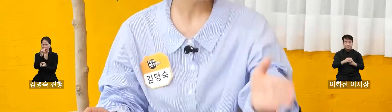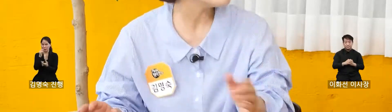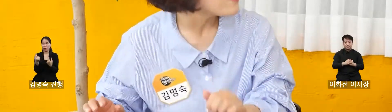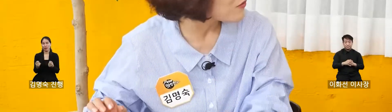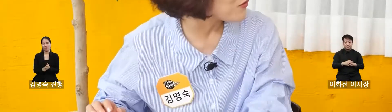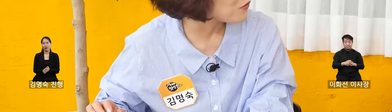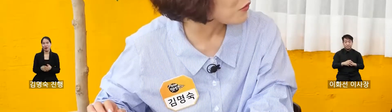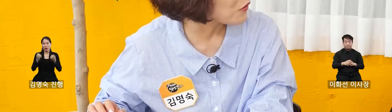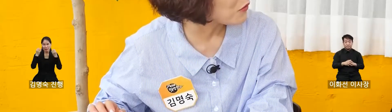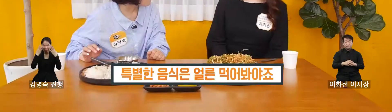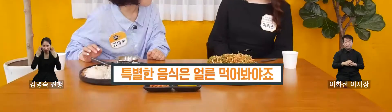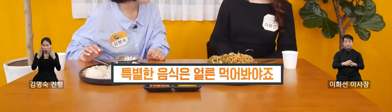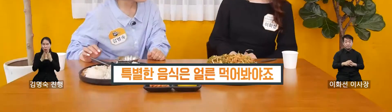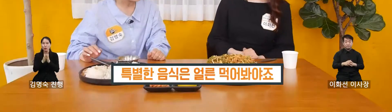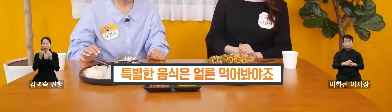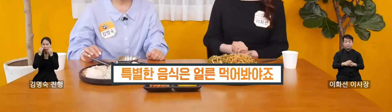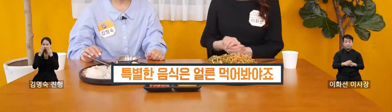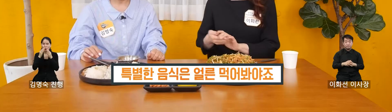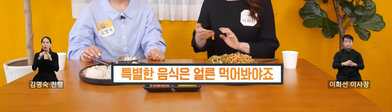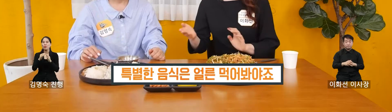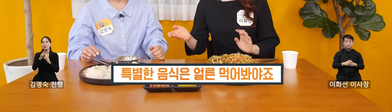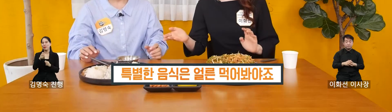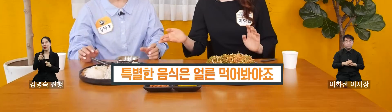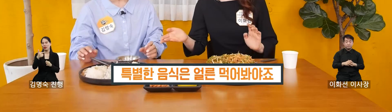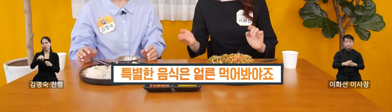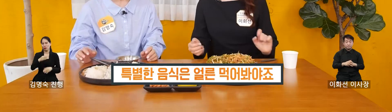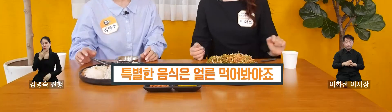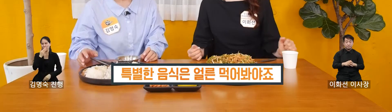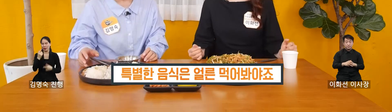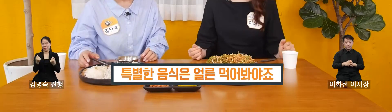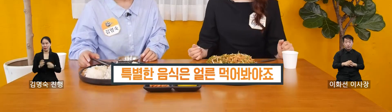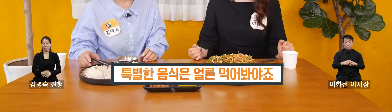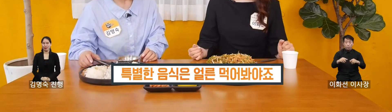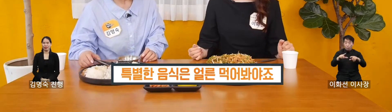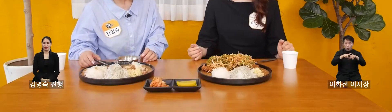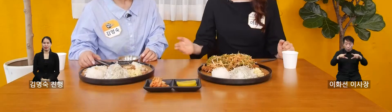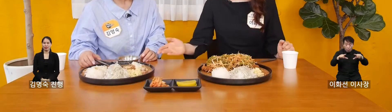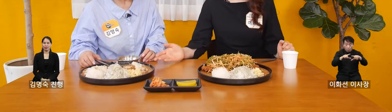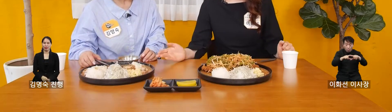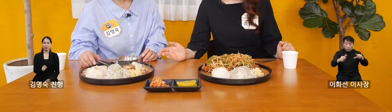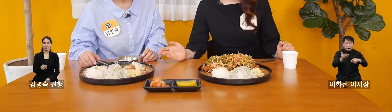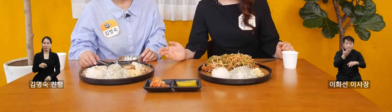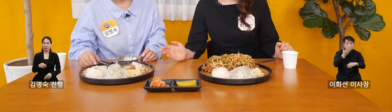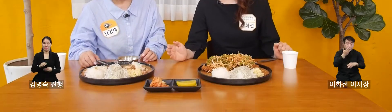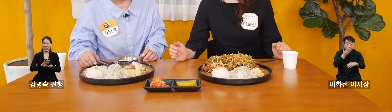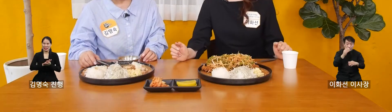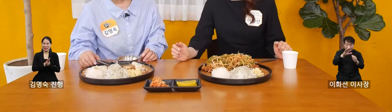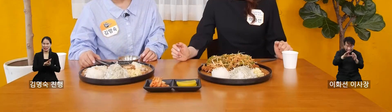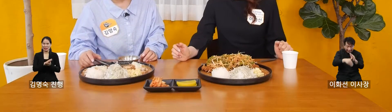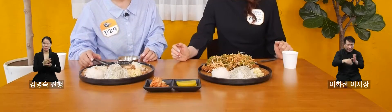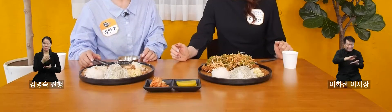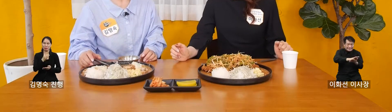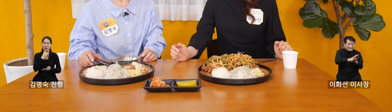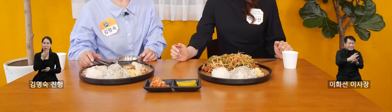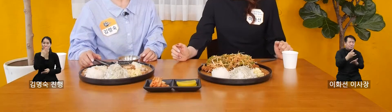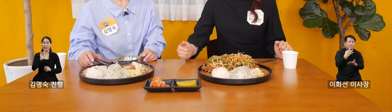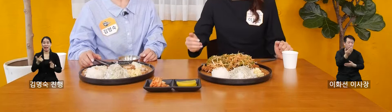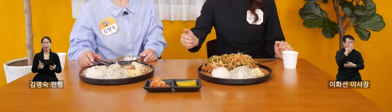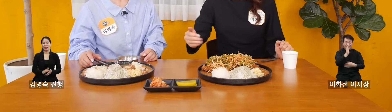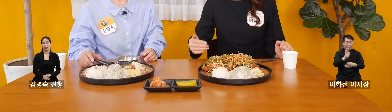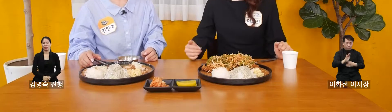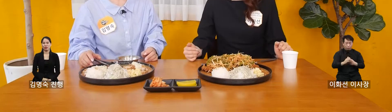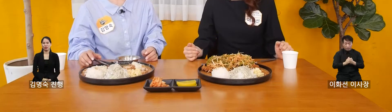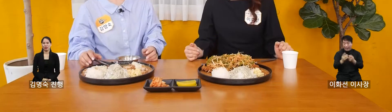그럼 신메뉴를 또 저희들이 그렇죠. 먹어봐야 되잖아요. 이제 주로 음식을 먹을 때 네. 이렇게 치즈만 먹지는 않고 네.